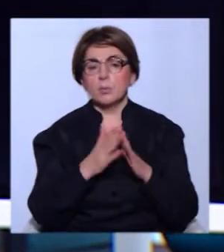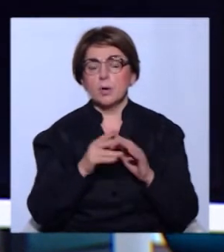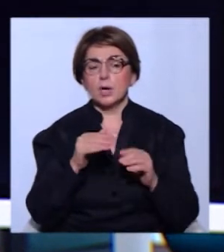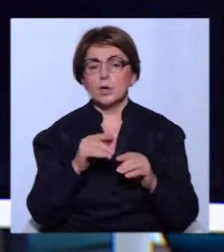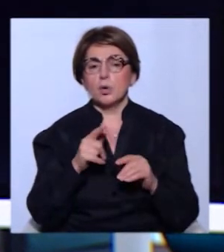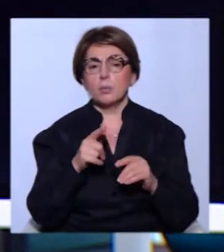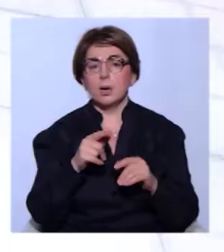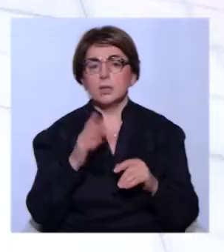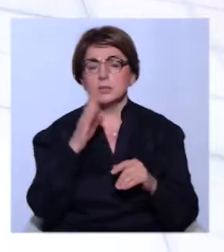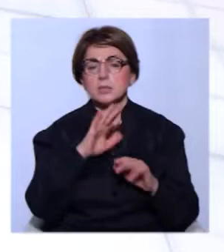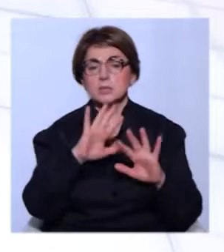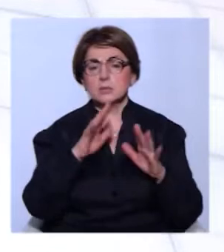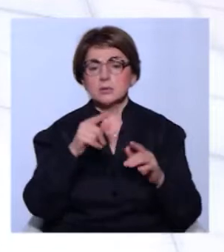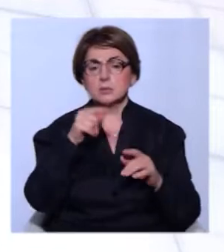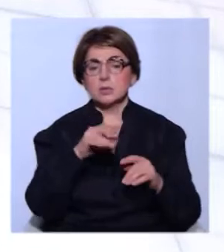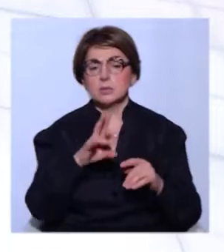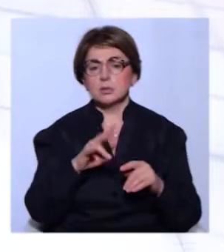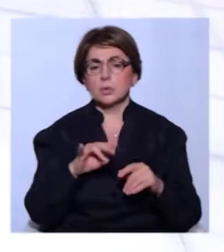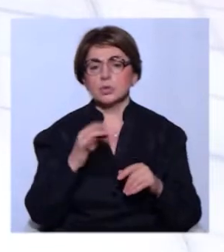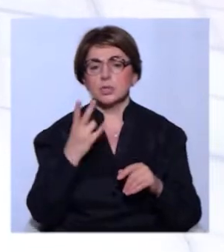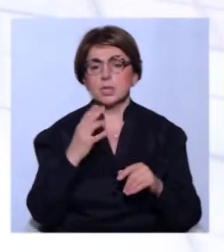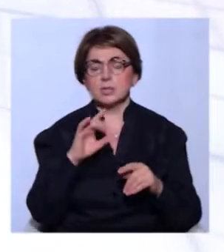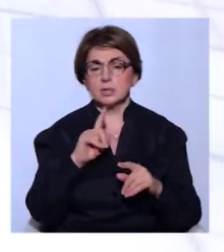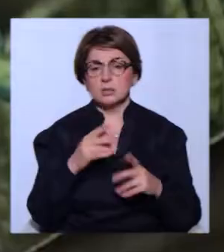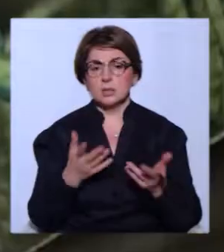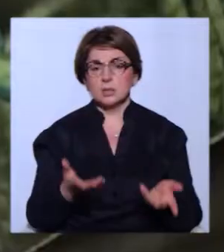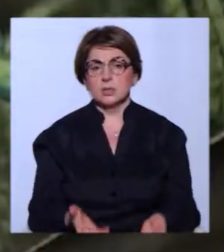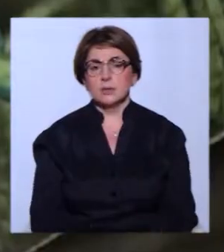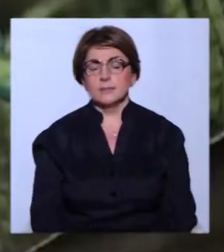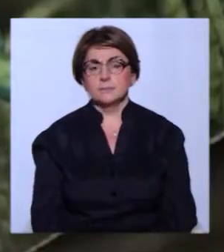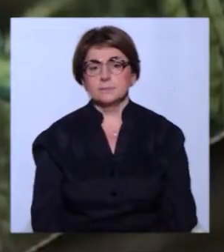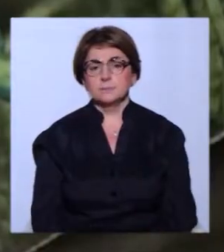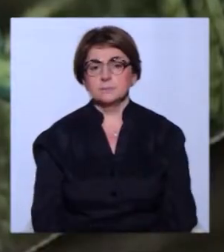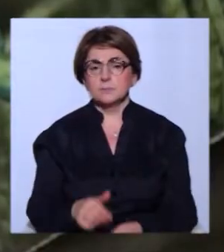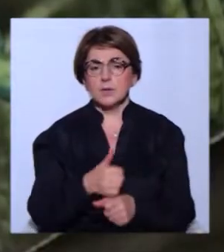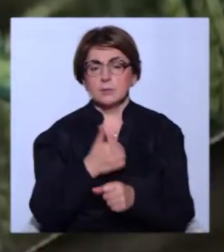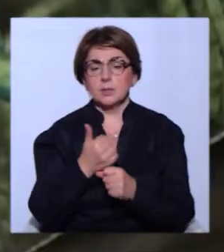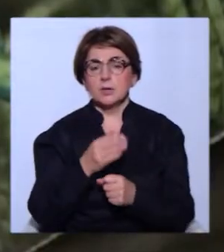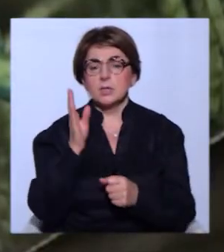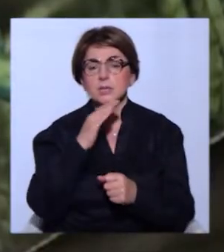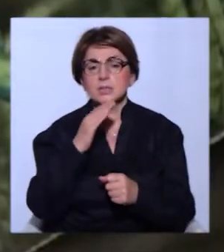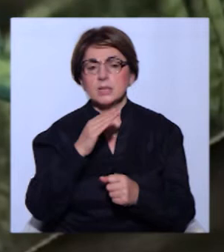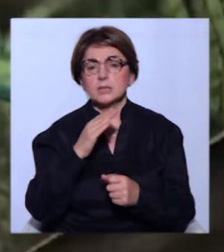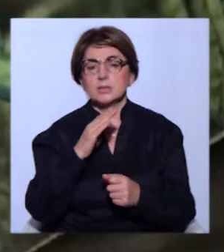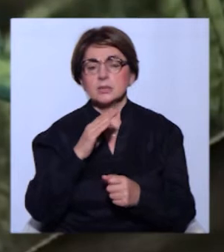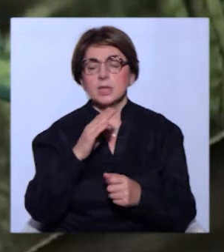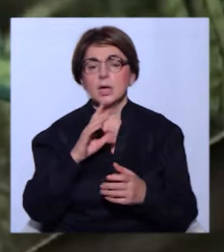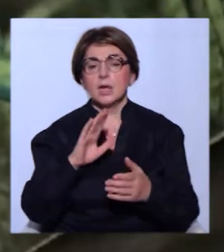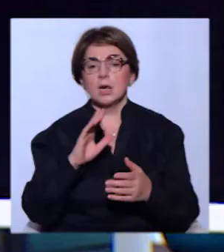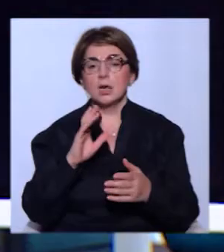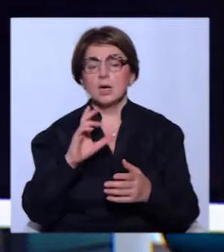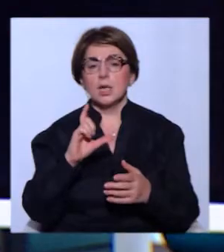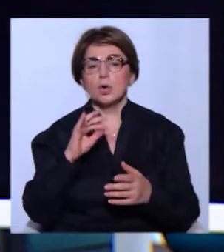გავლენას ახდენს წყალში ნახშიროჟანგის კონცენტრაციაზე. ანუ ძირითადად წყლის ეკოსისტემებში ძალიან